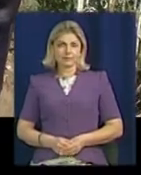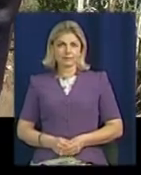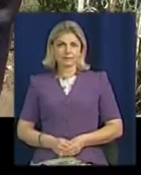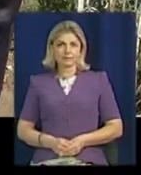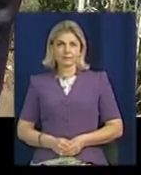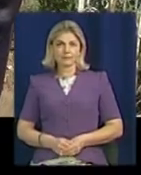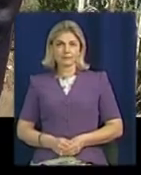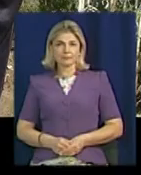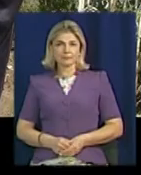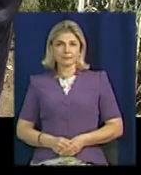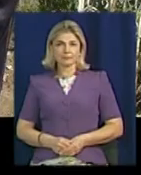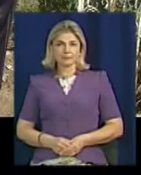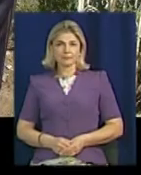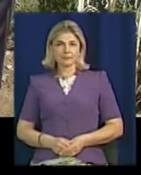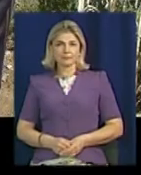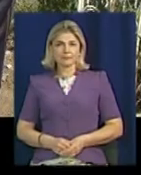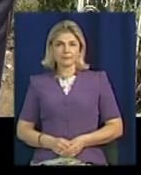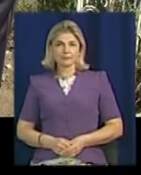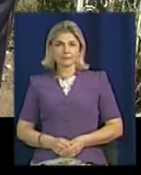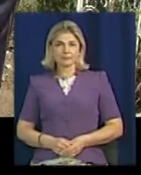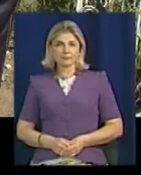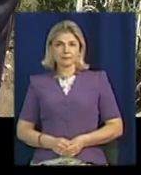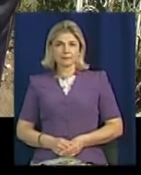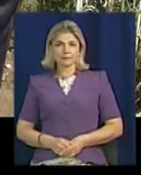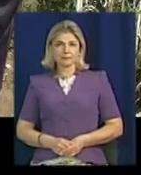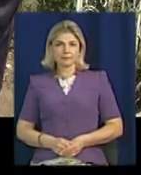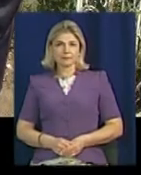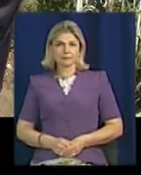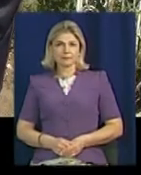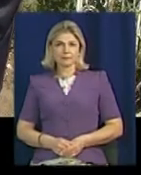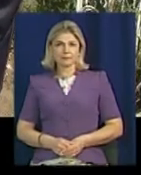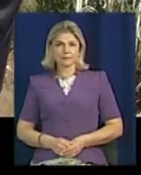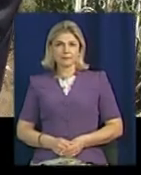Що какой-то крепкий. Розвідали не так.